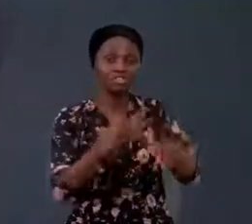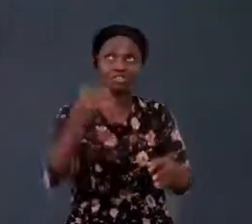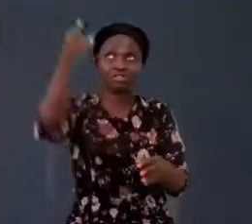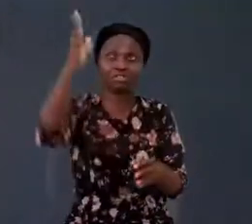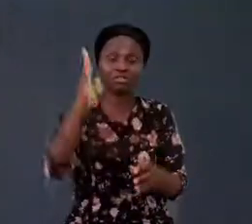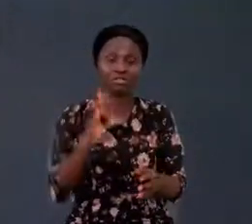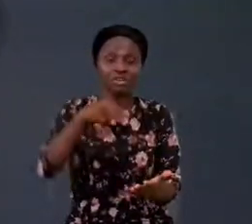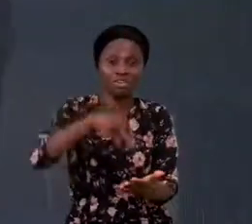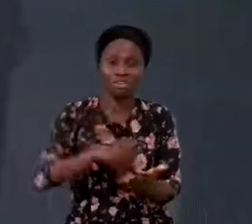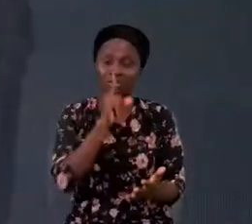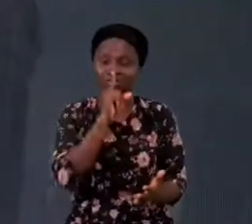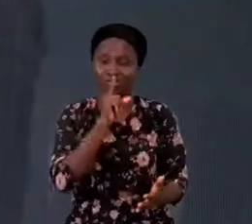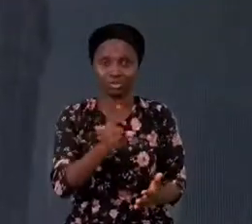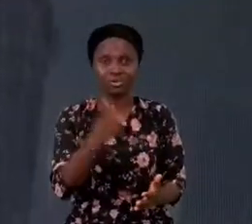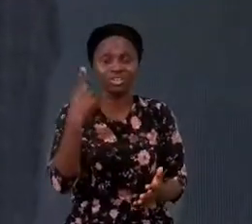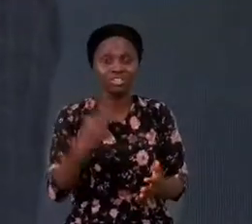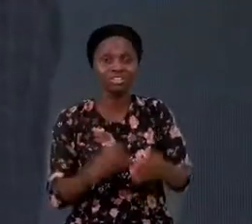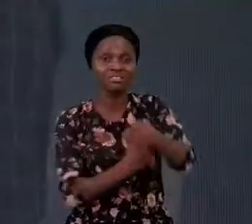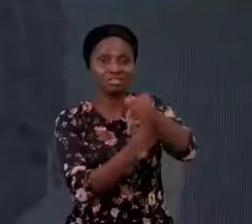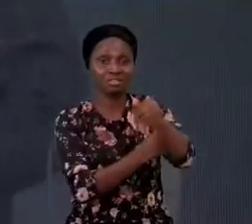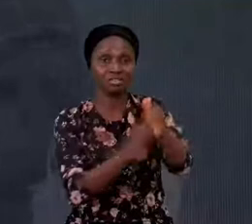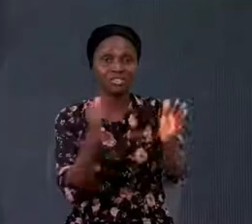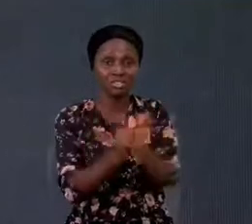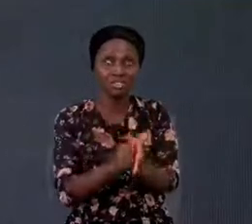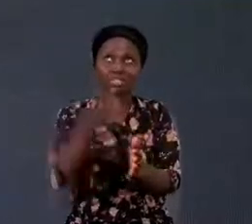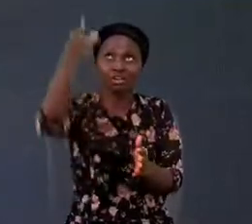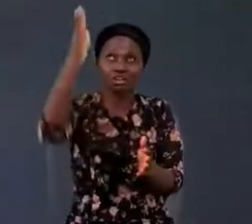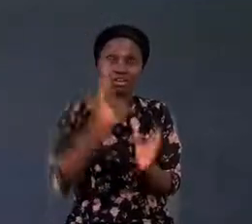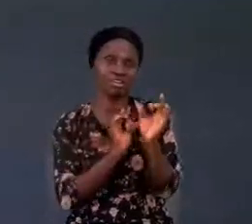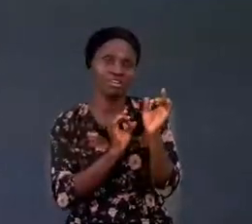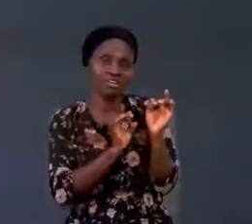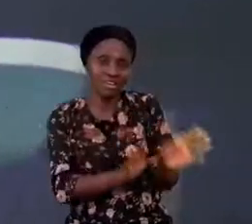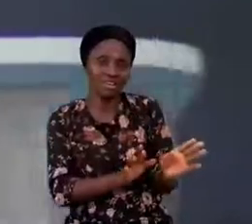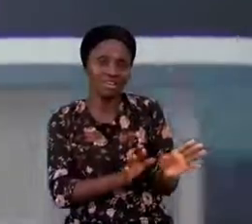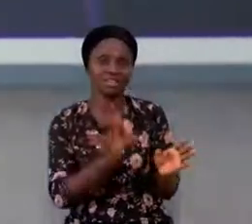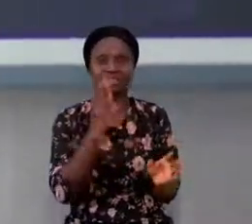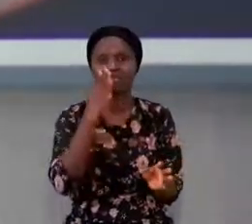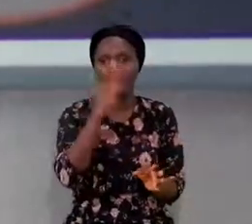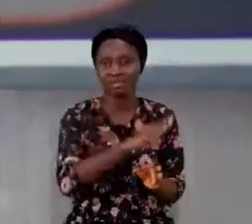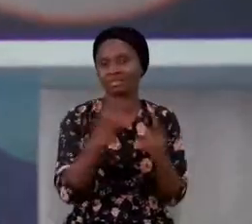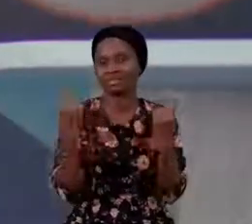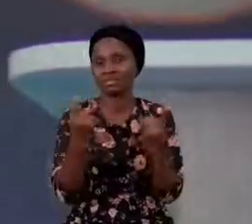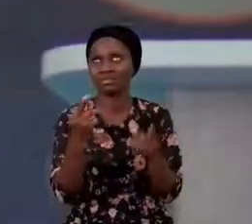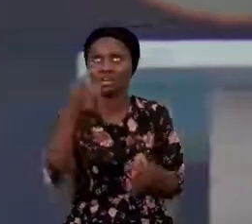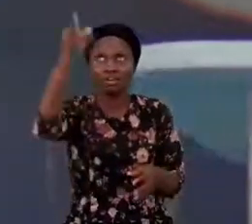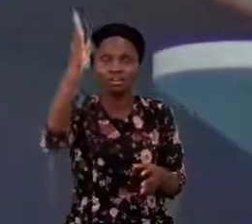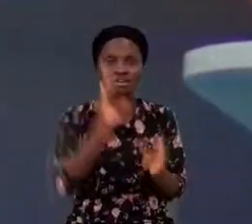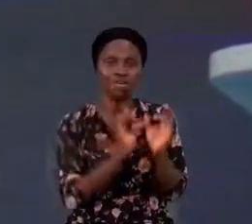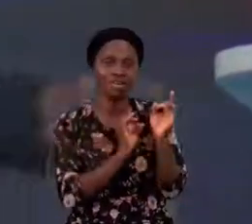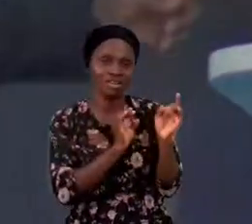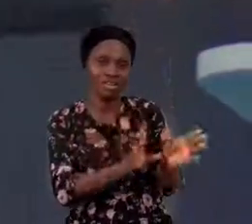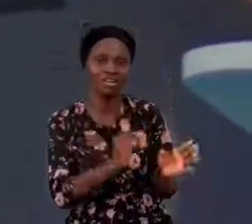Dieu bon. Il hait l'injustice parce qu'il est un Dieu juste. Il hait tout ce